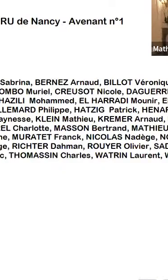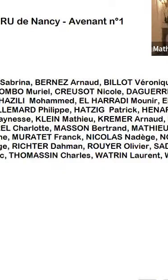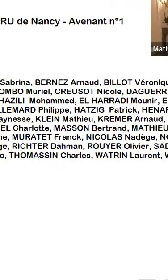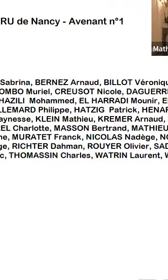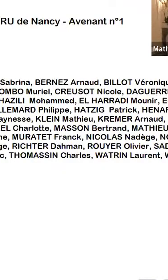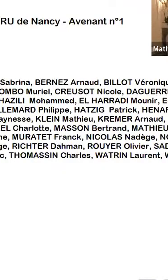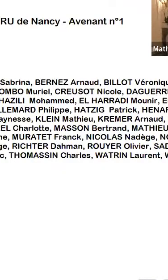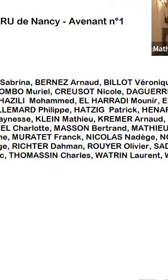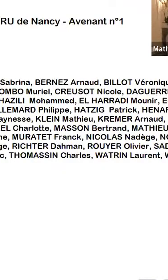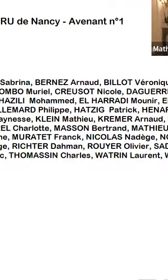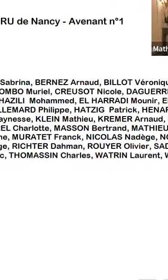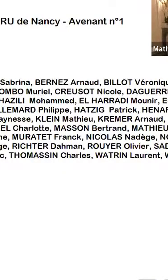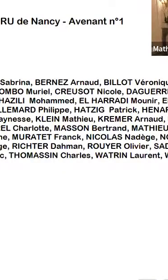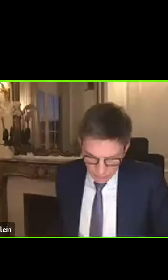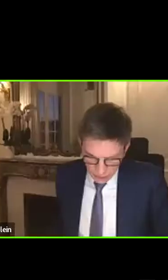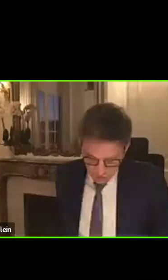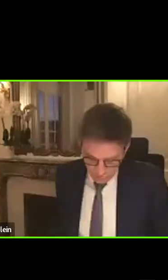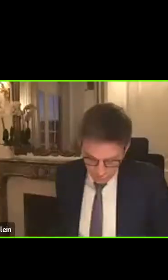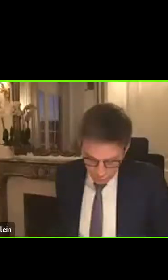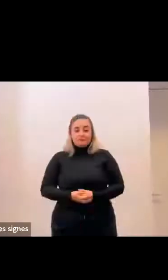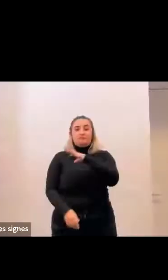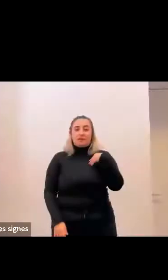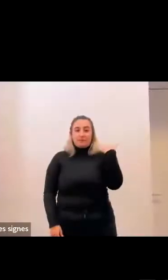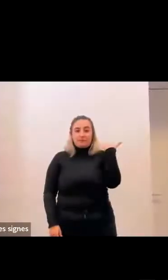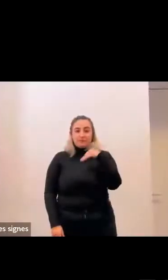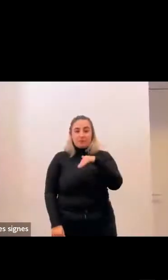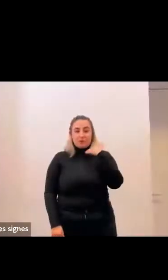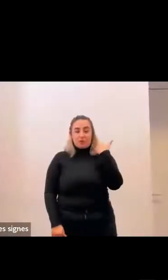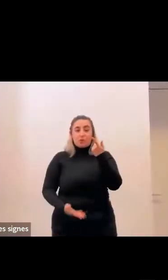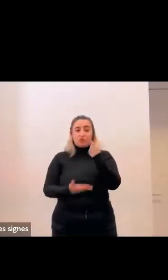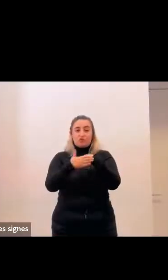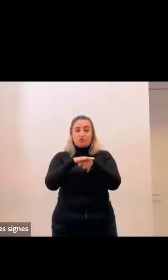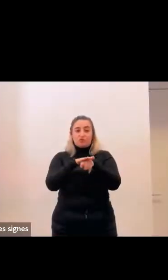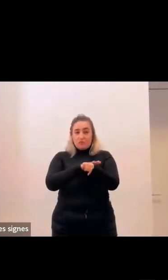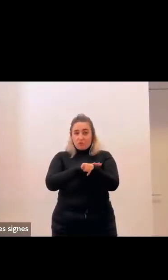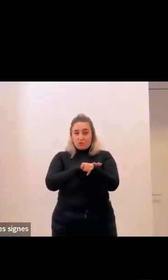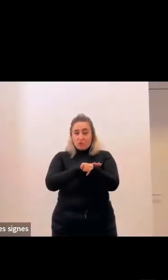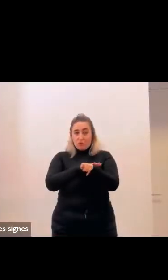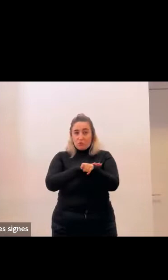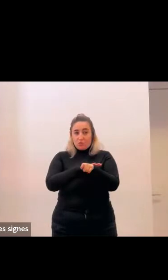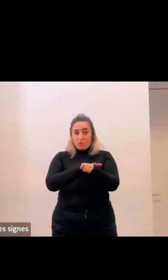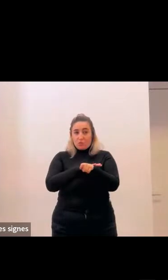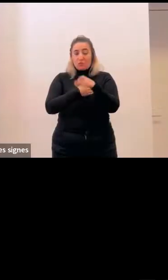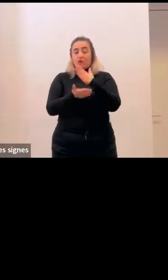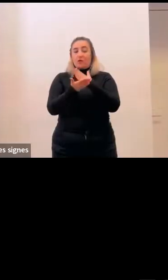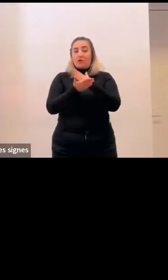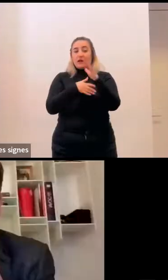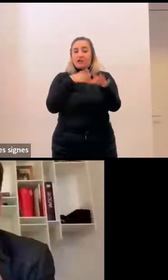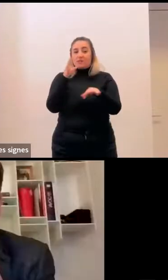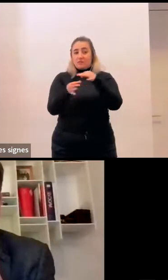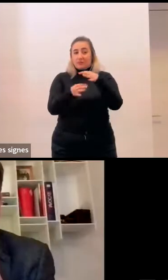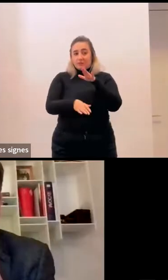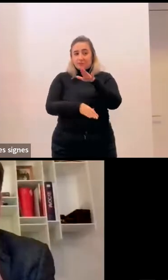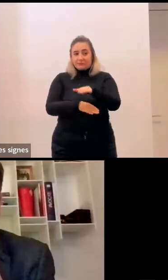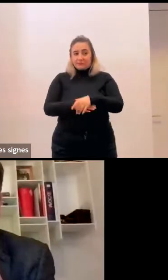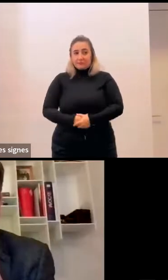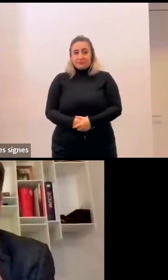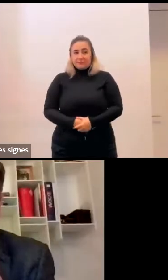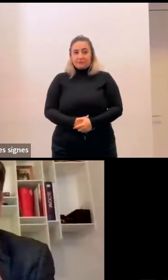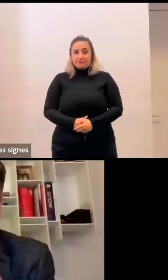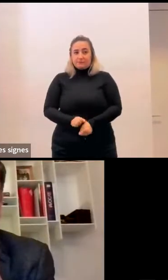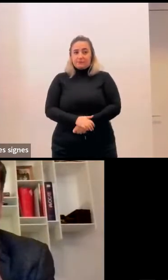Unanimité, merci. Nous poursuivons Véronique Billot avec une subvention pour des classes découvertes.